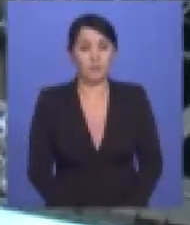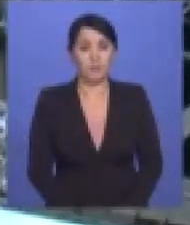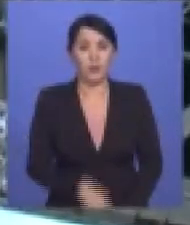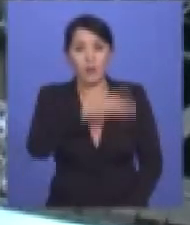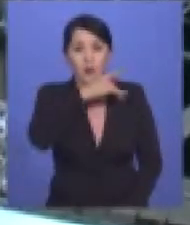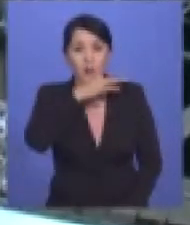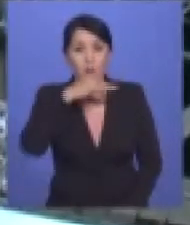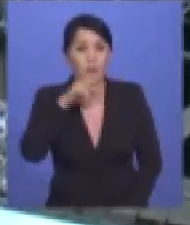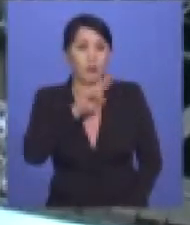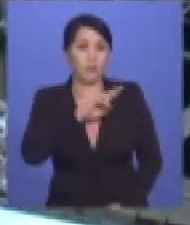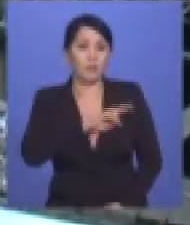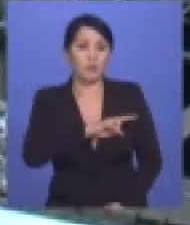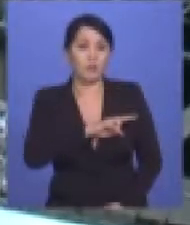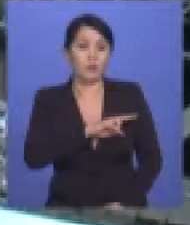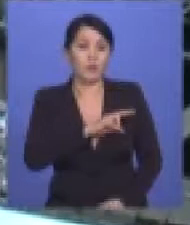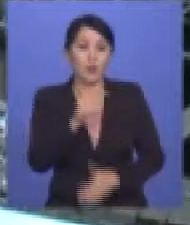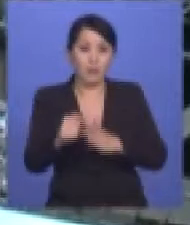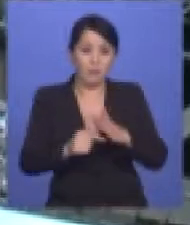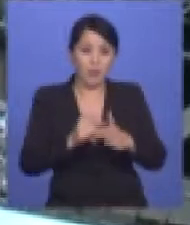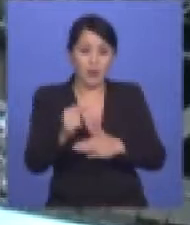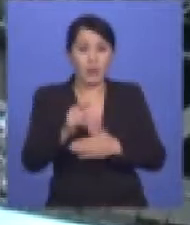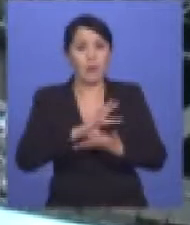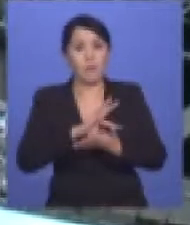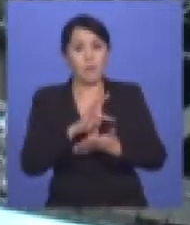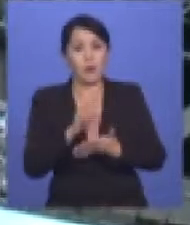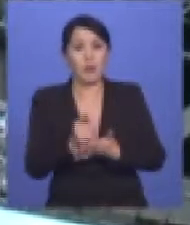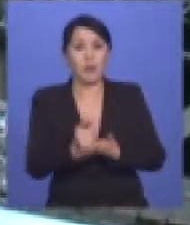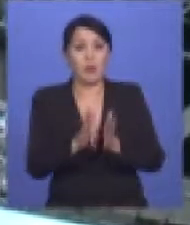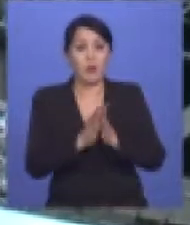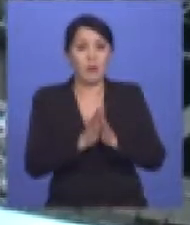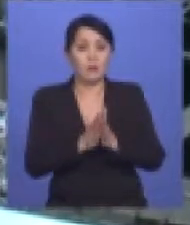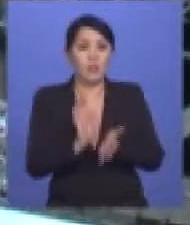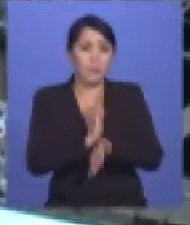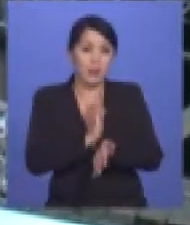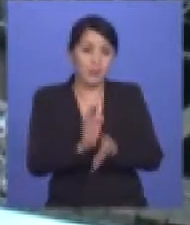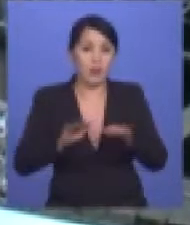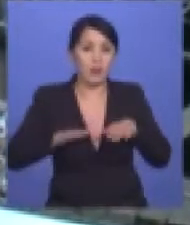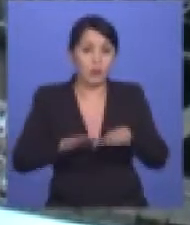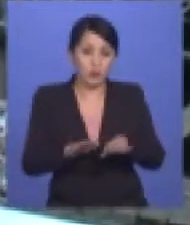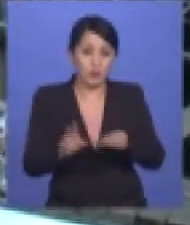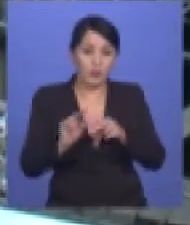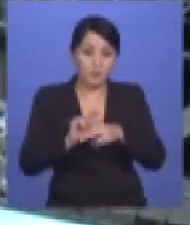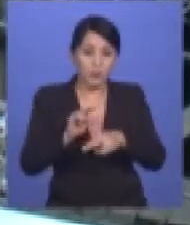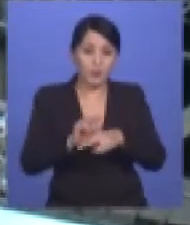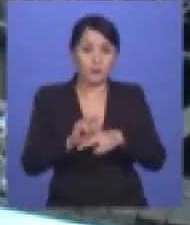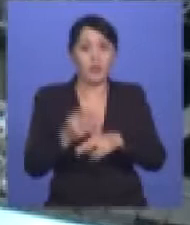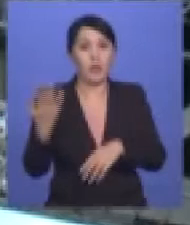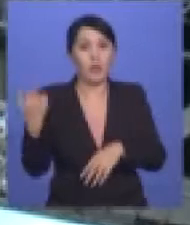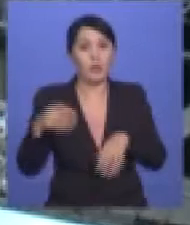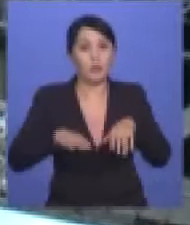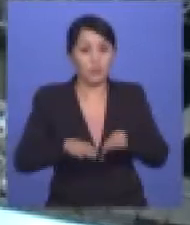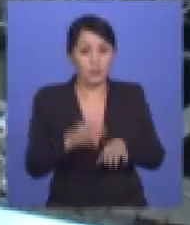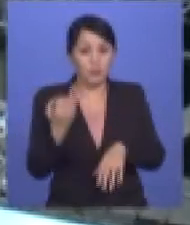Біраз уақыт жұмыссыз отырғандықтан мен қалалық жұмыспен қамту орталығына жүгіндім. Олар осындай тегін курстардың бар екендігін айтты. Өзім бұрыннан тігіншілікке